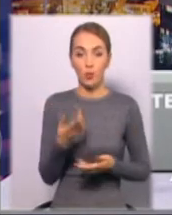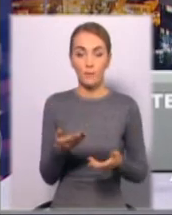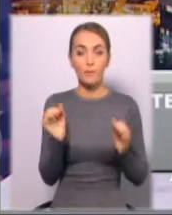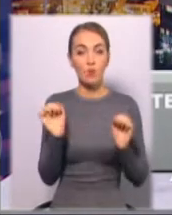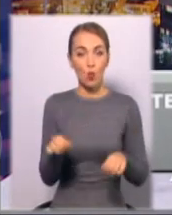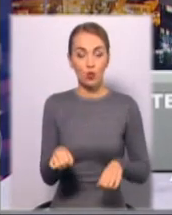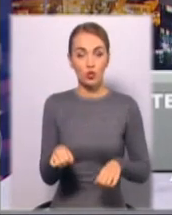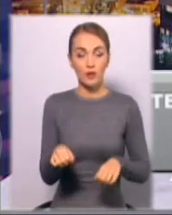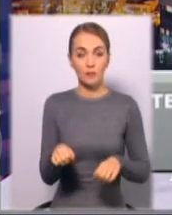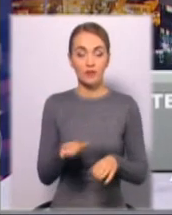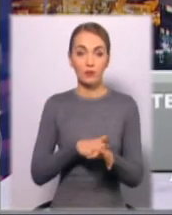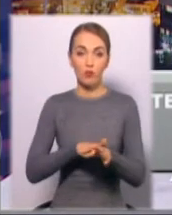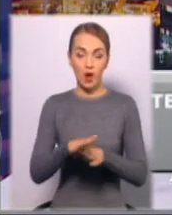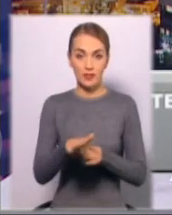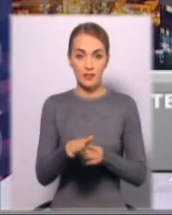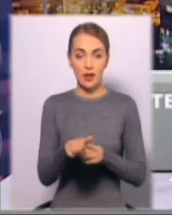може відбуватися